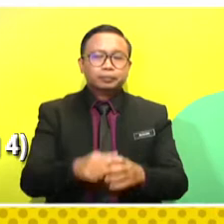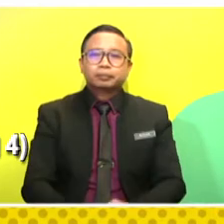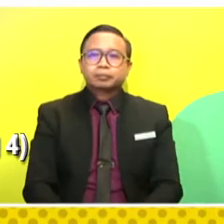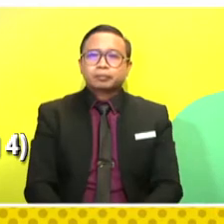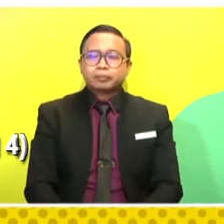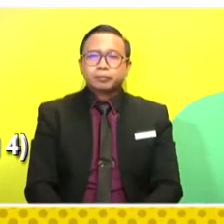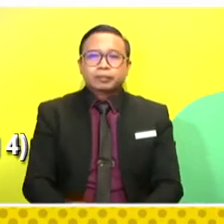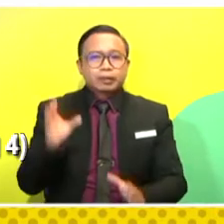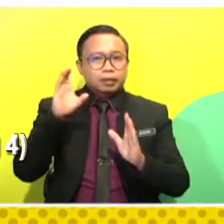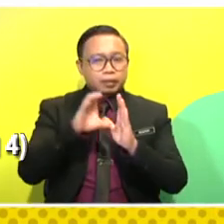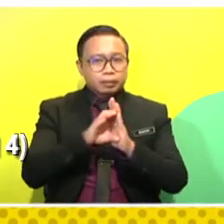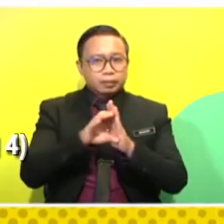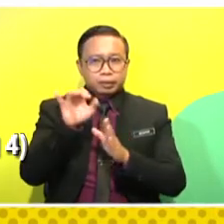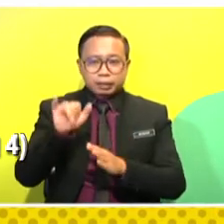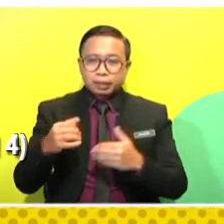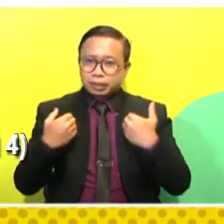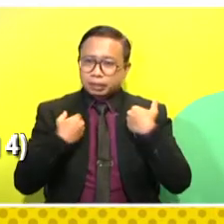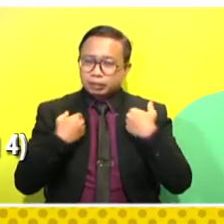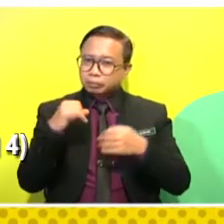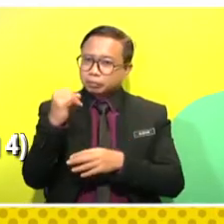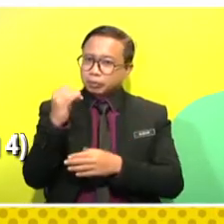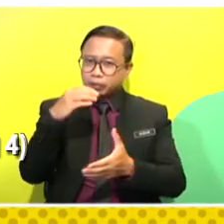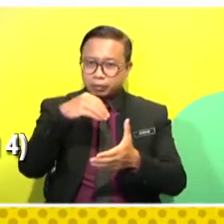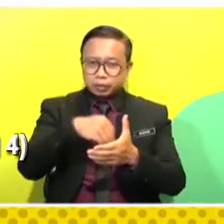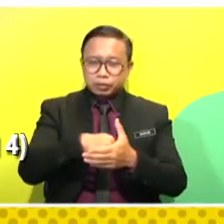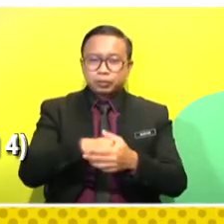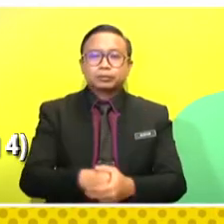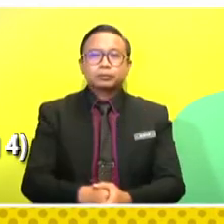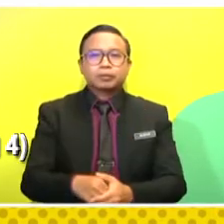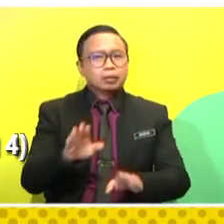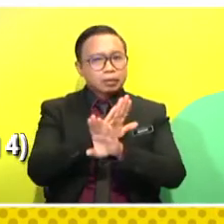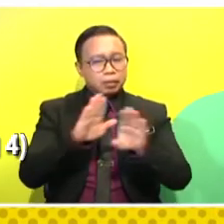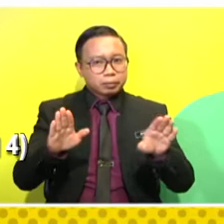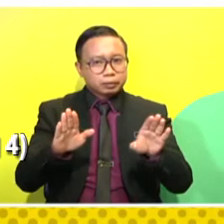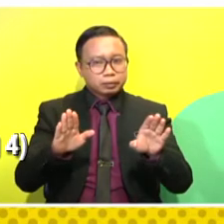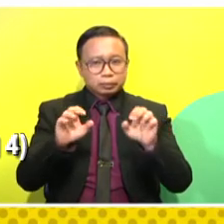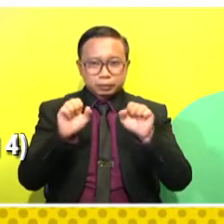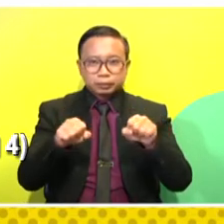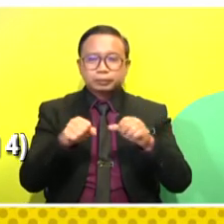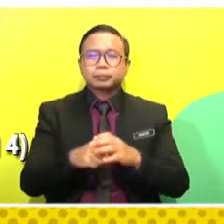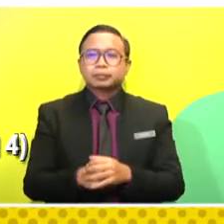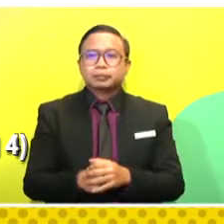yang ada adalah dilarang masuk tanpa kebenaran. Gambar yang kedua,